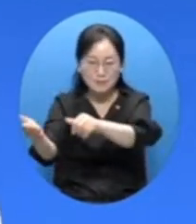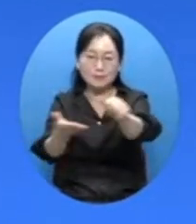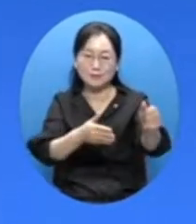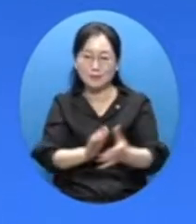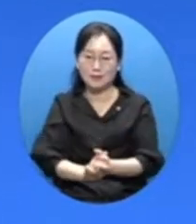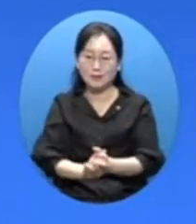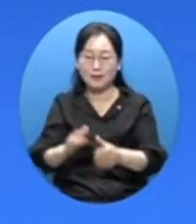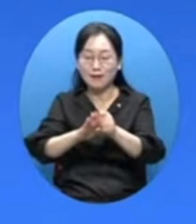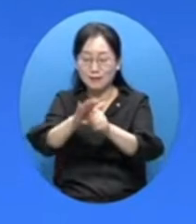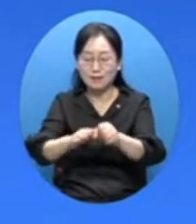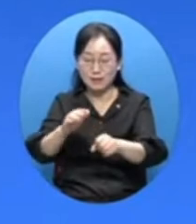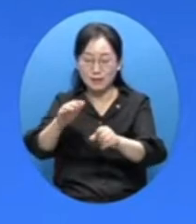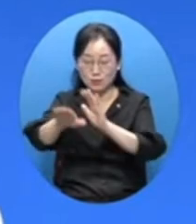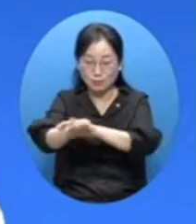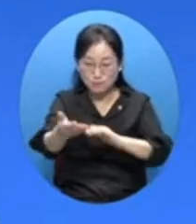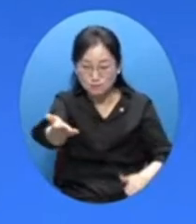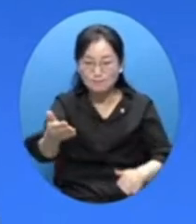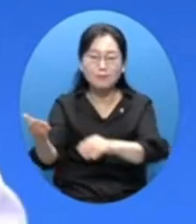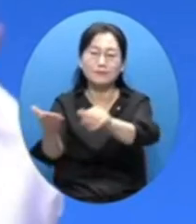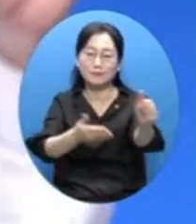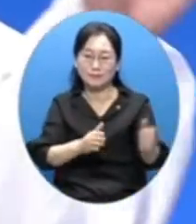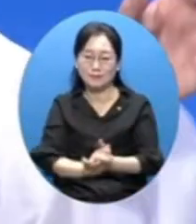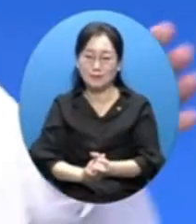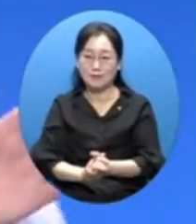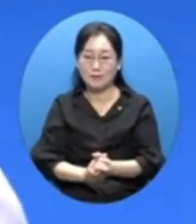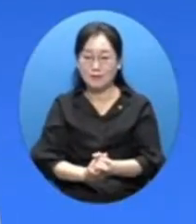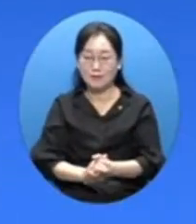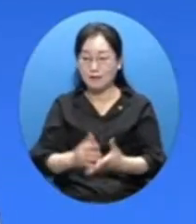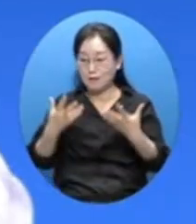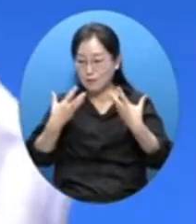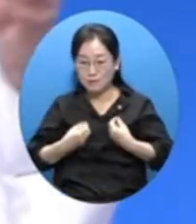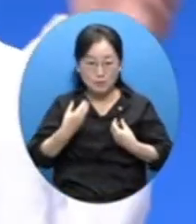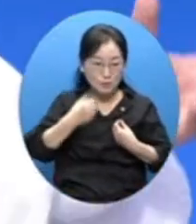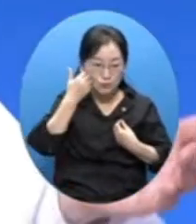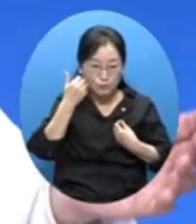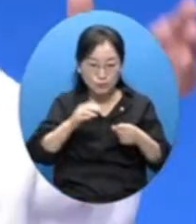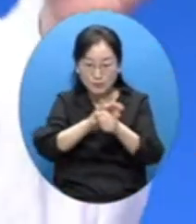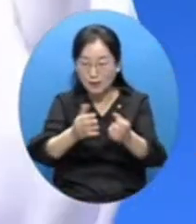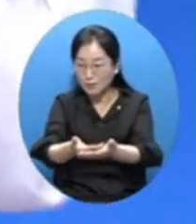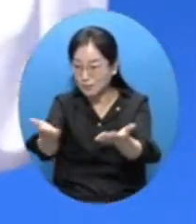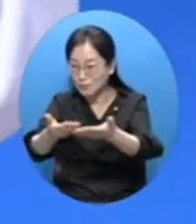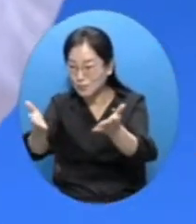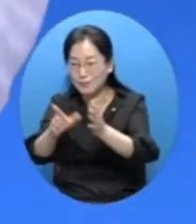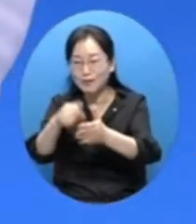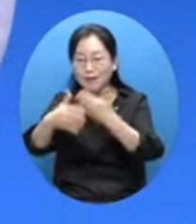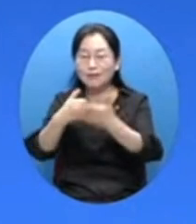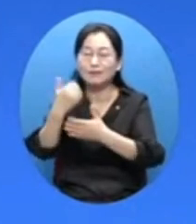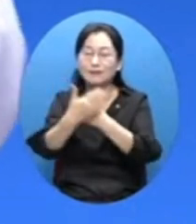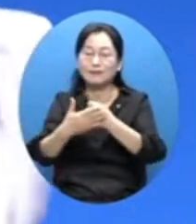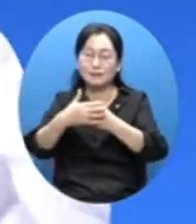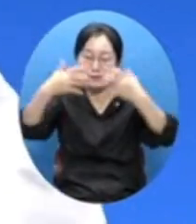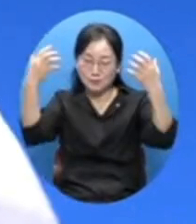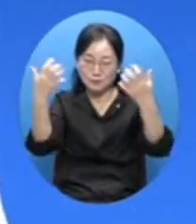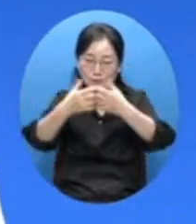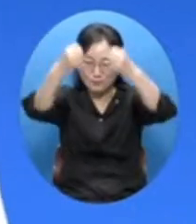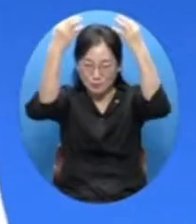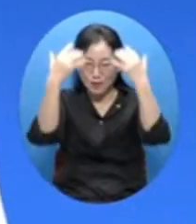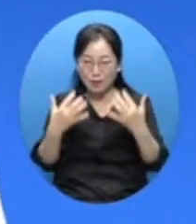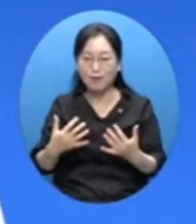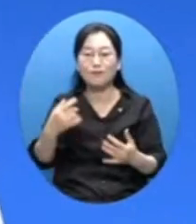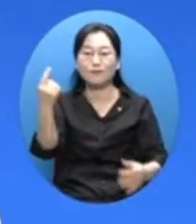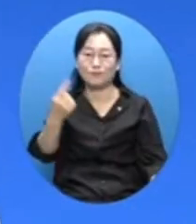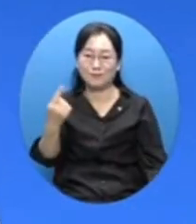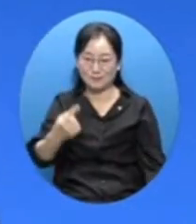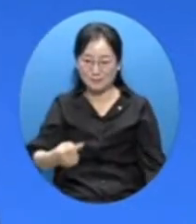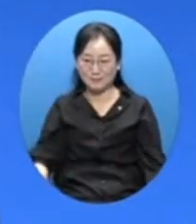바랍니다. 사랑의 손을 내밀게 되기를 바랍니다. 절망에 처한 이웃들을 향하여 우리가 사랑의 손을 펼칠 때 하나님의 은혜가 우리에게 넘치게 부어지게